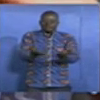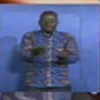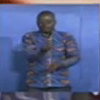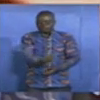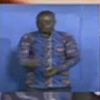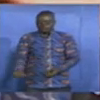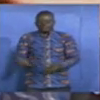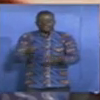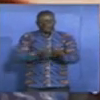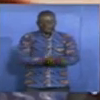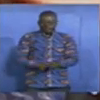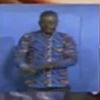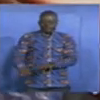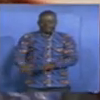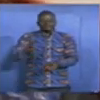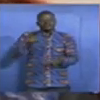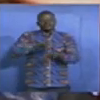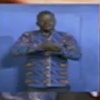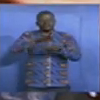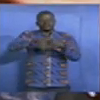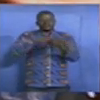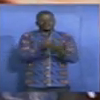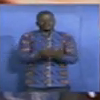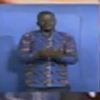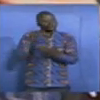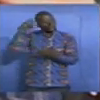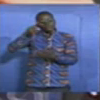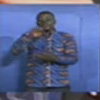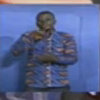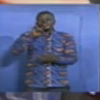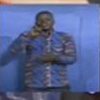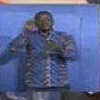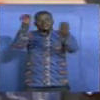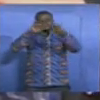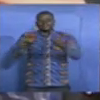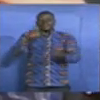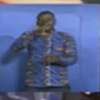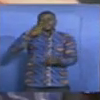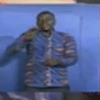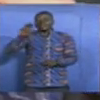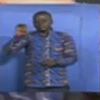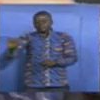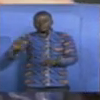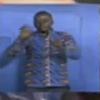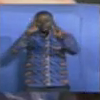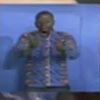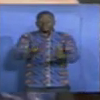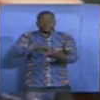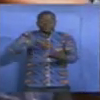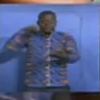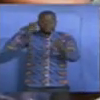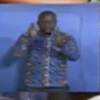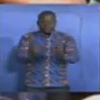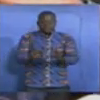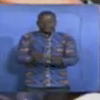nous sommes dans l'ère du système LMD, où le travail personnel de l'étudiant a une place importante et